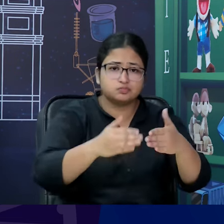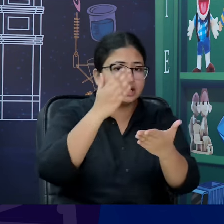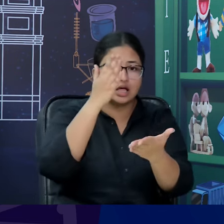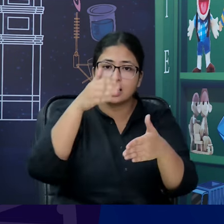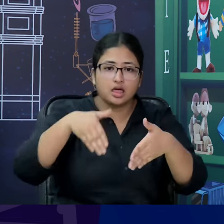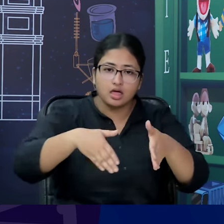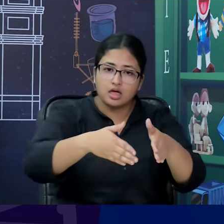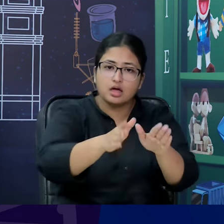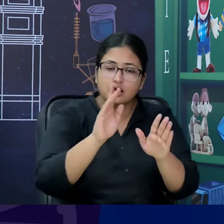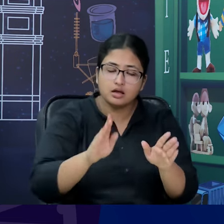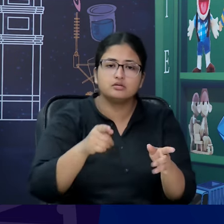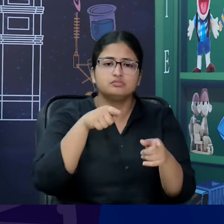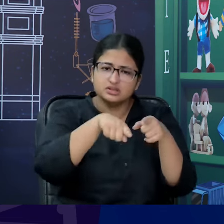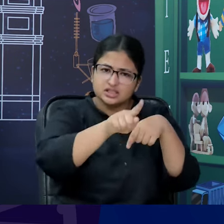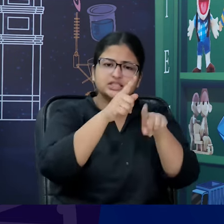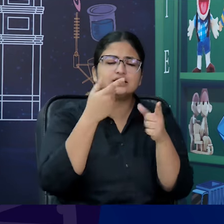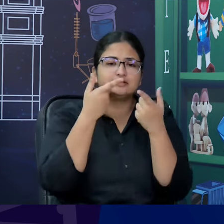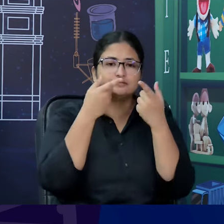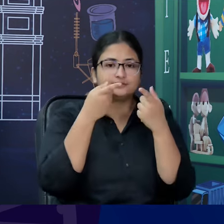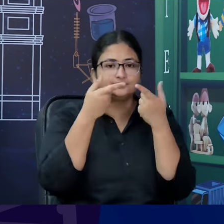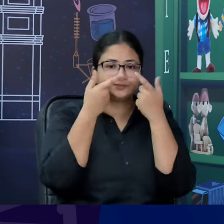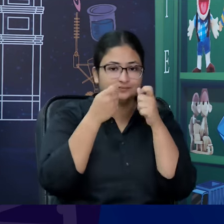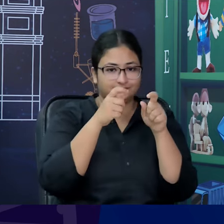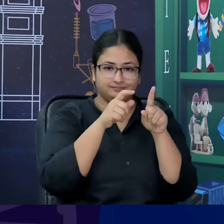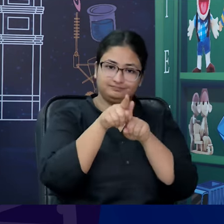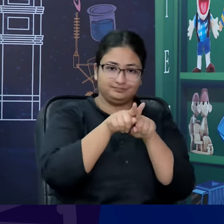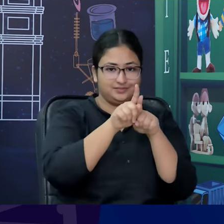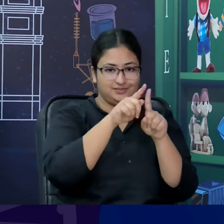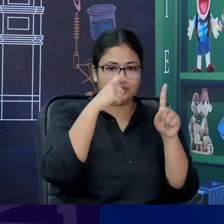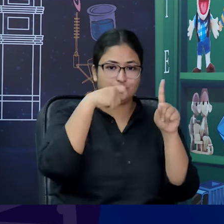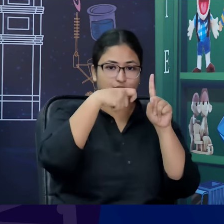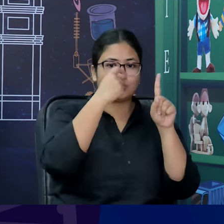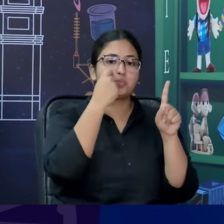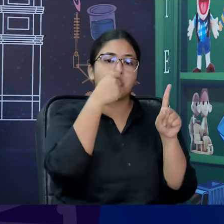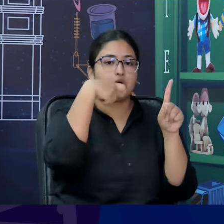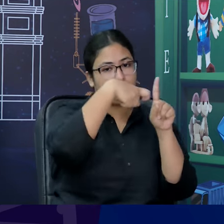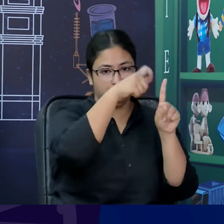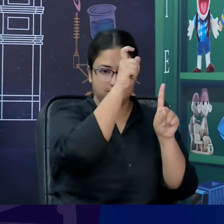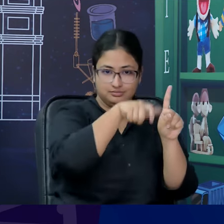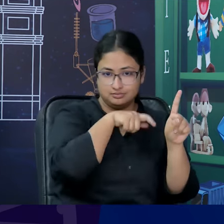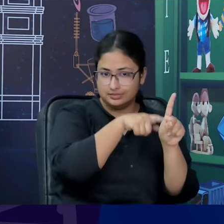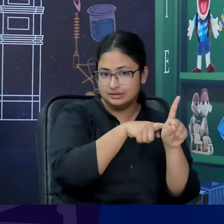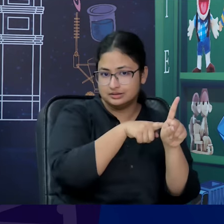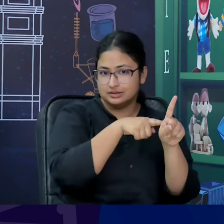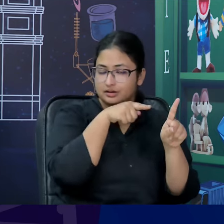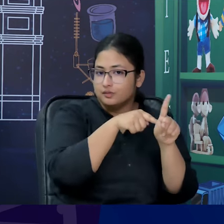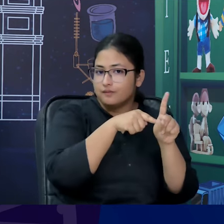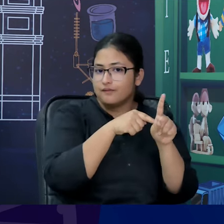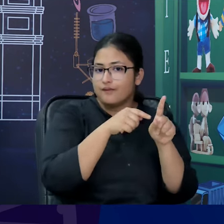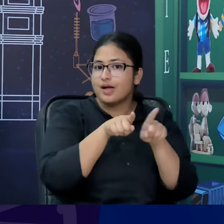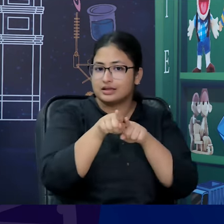आशा करते हैं कि आप भी बनाए क्योंकि कविता नदी से भी बड़ी है कविता नदी से भी तेज धारा है कविता की है ना समुद्र से ही बड़ी